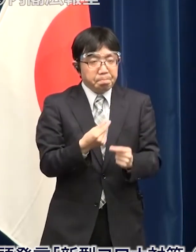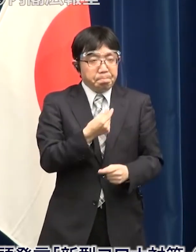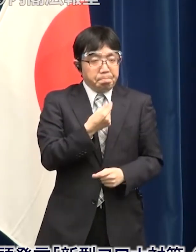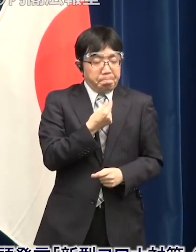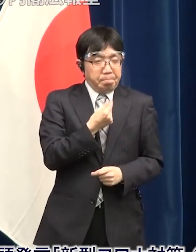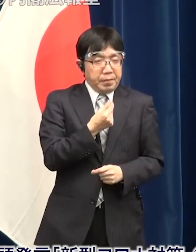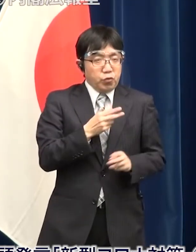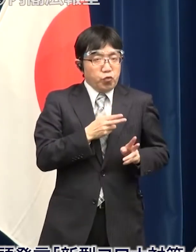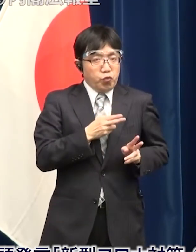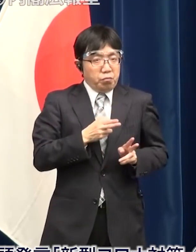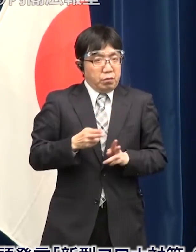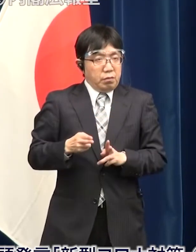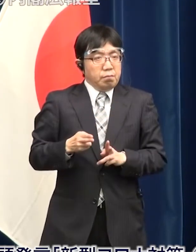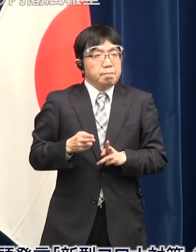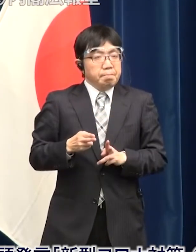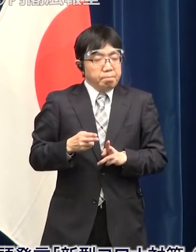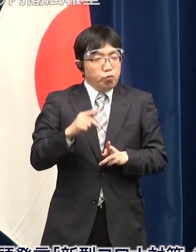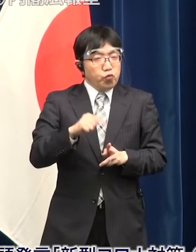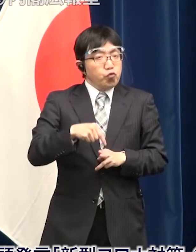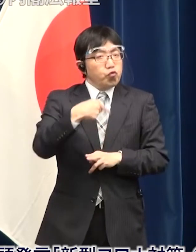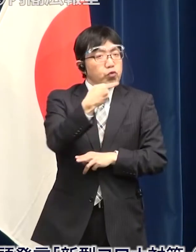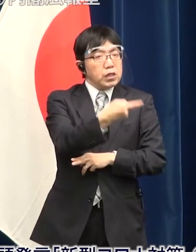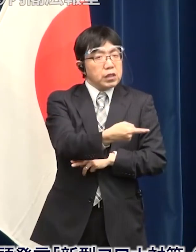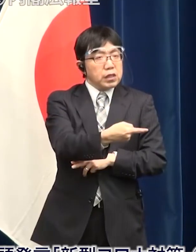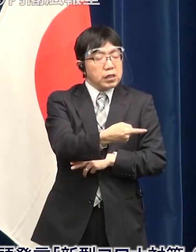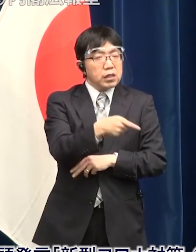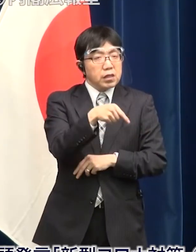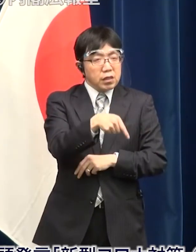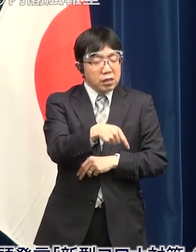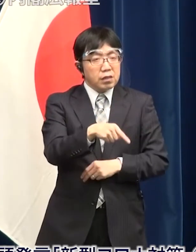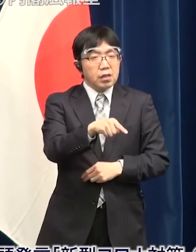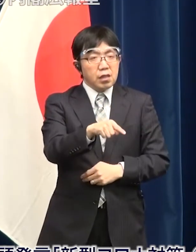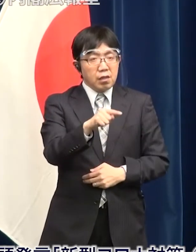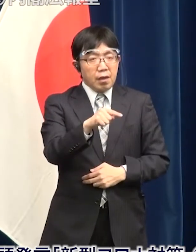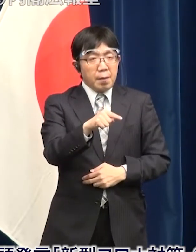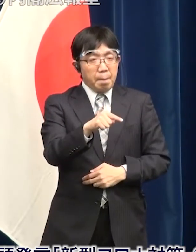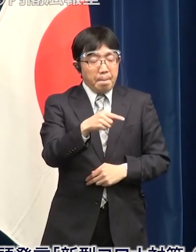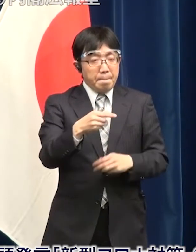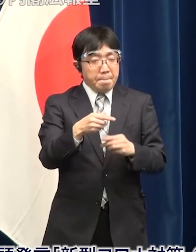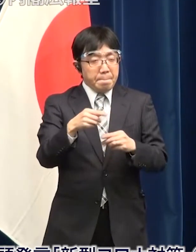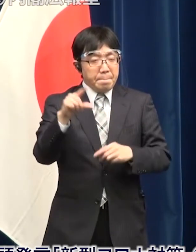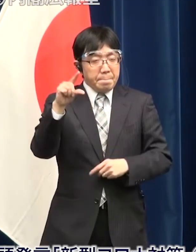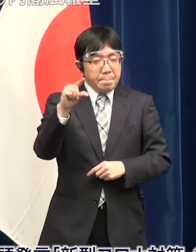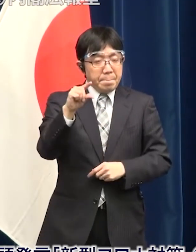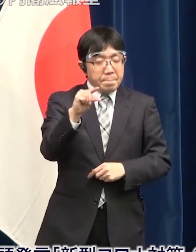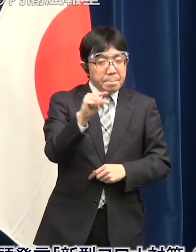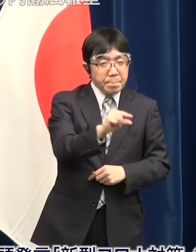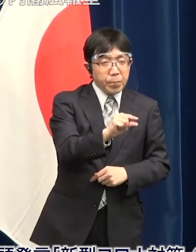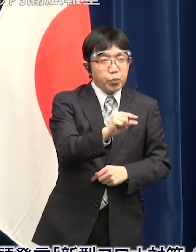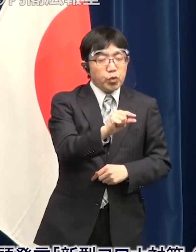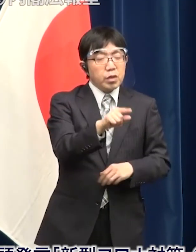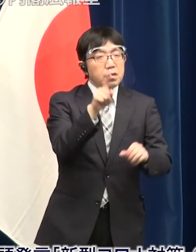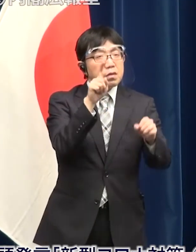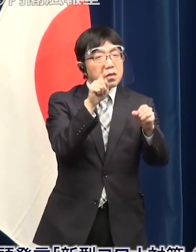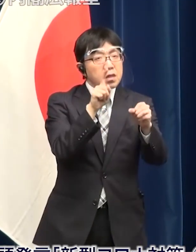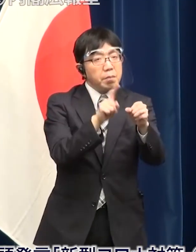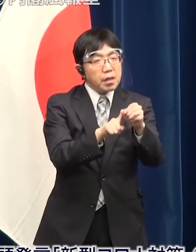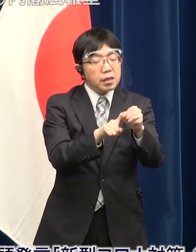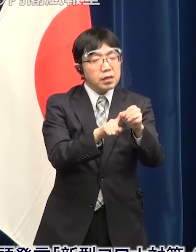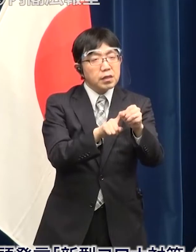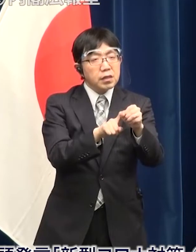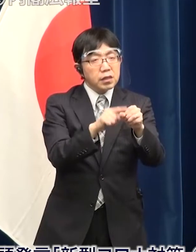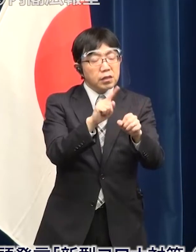同時に第六かの出口に向かって徐々に歩み始めるはソナは